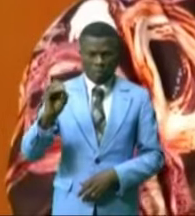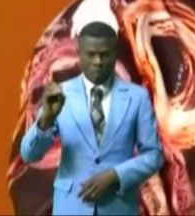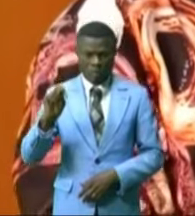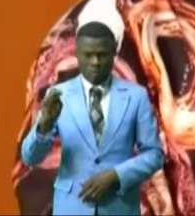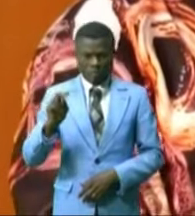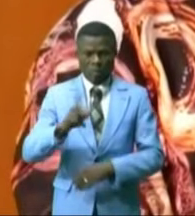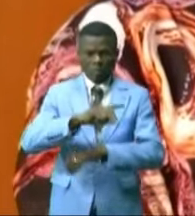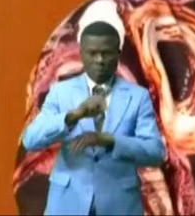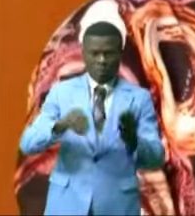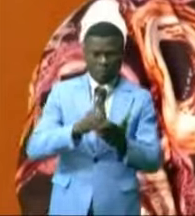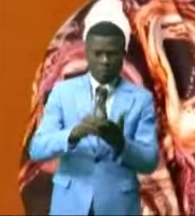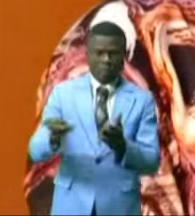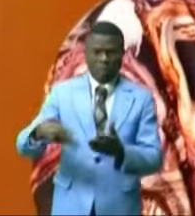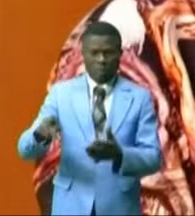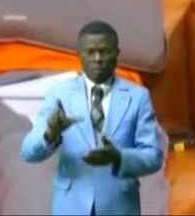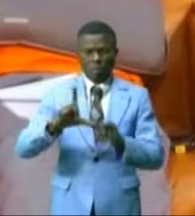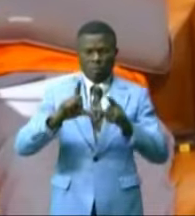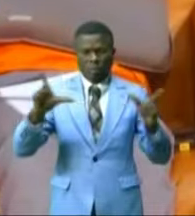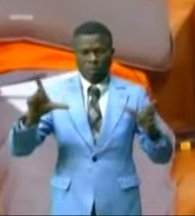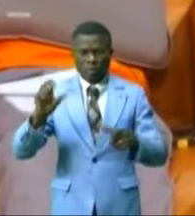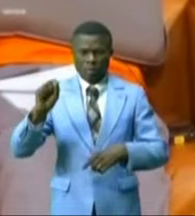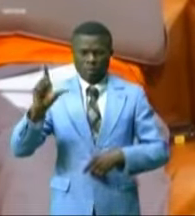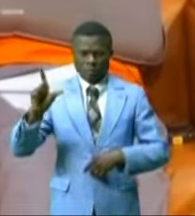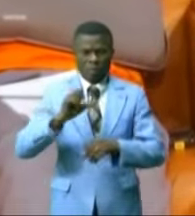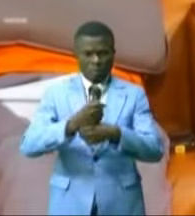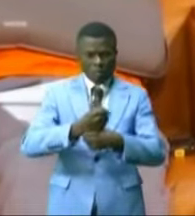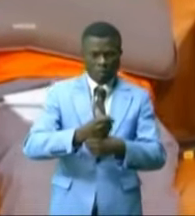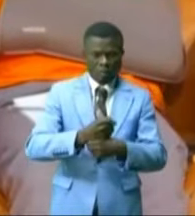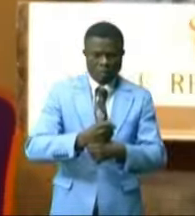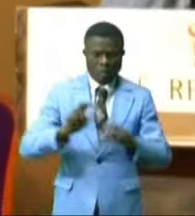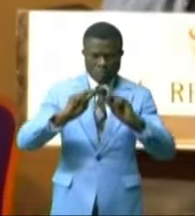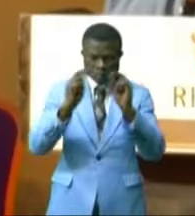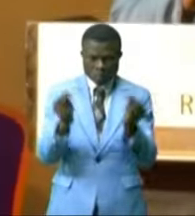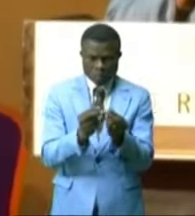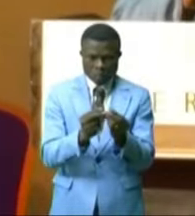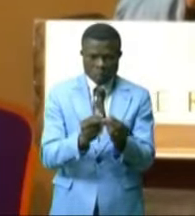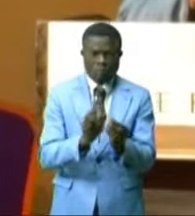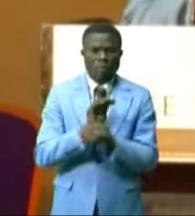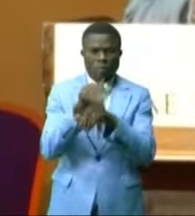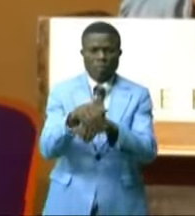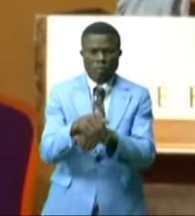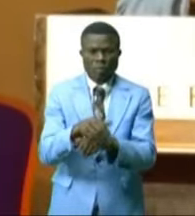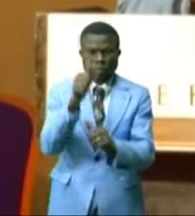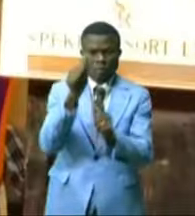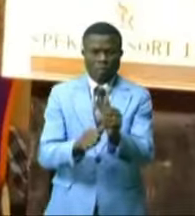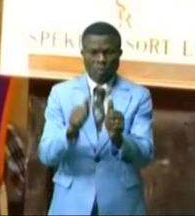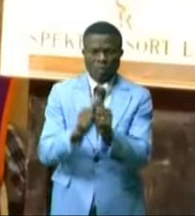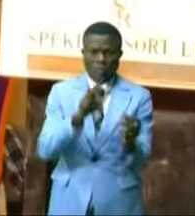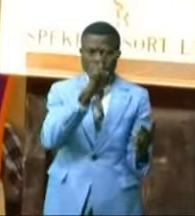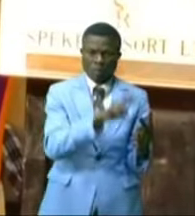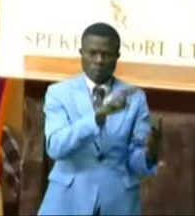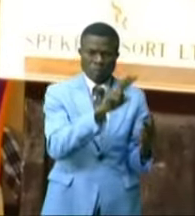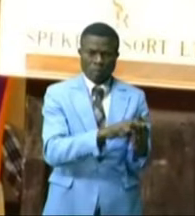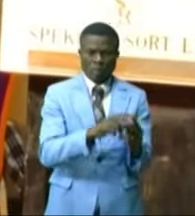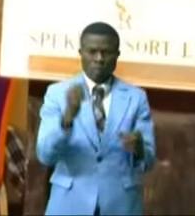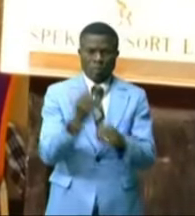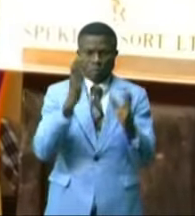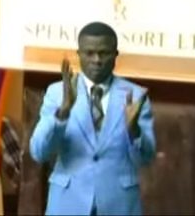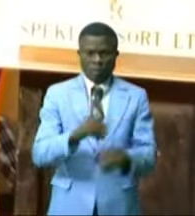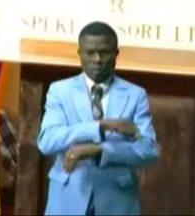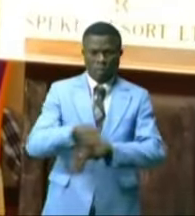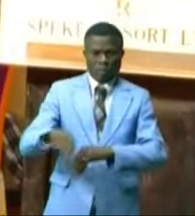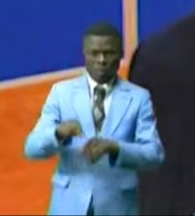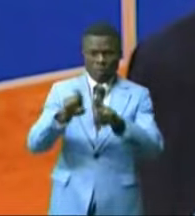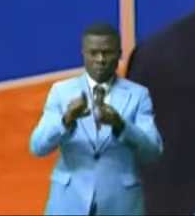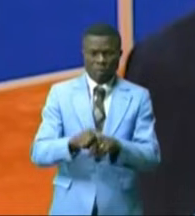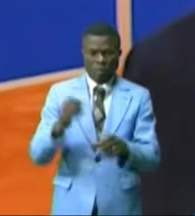régional de la région des Grands Lacs étant de créer une plateforme pour l'engagement des chaînes d'approvisionnement et des agents de l'administration